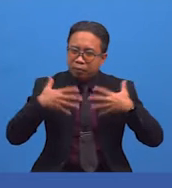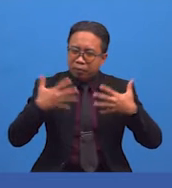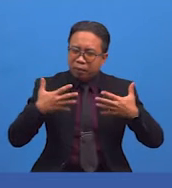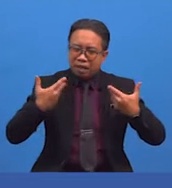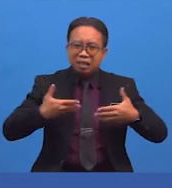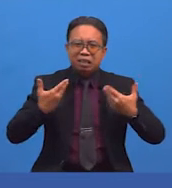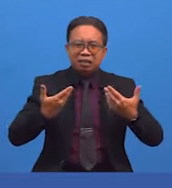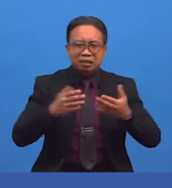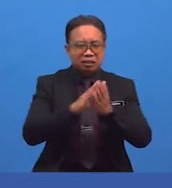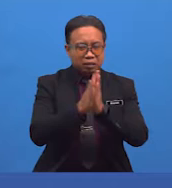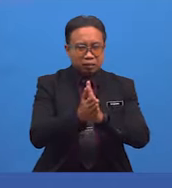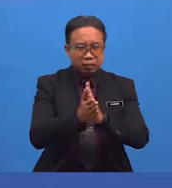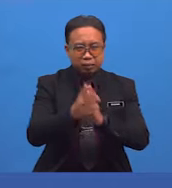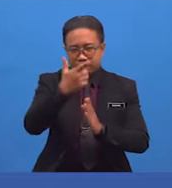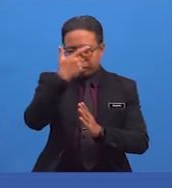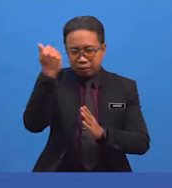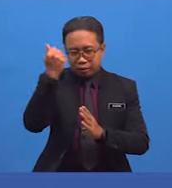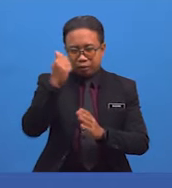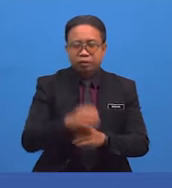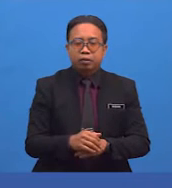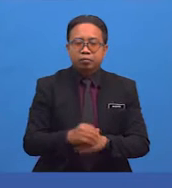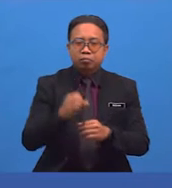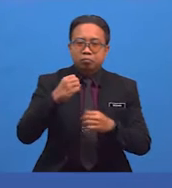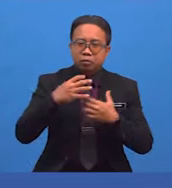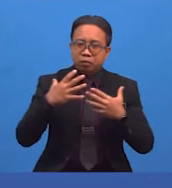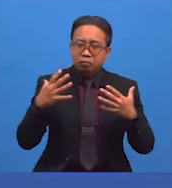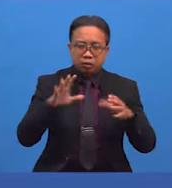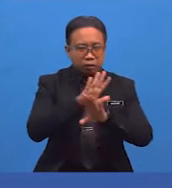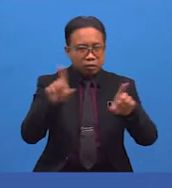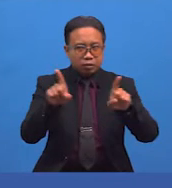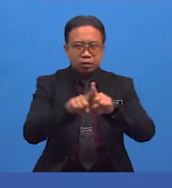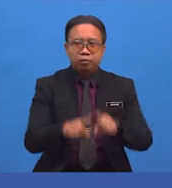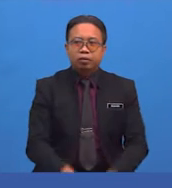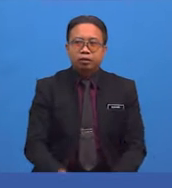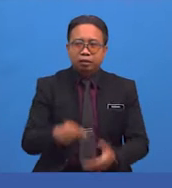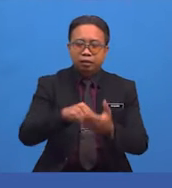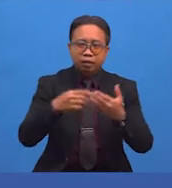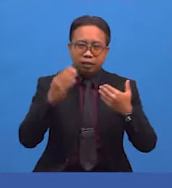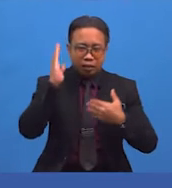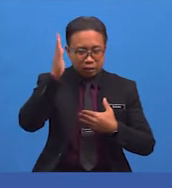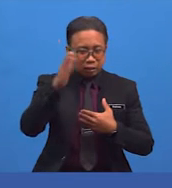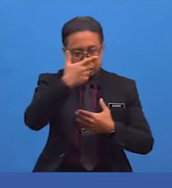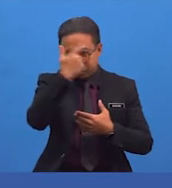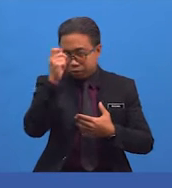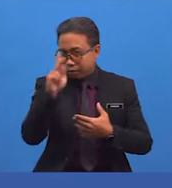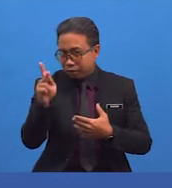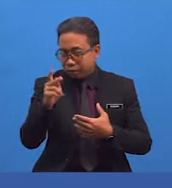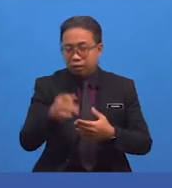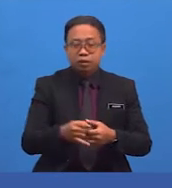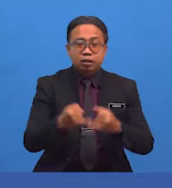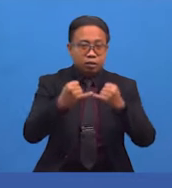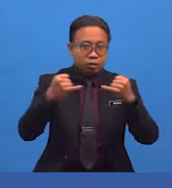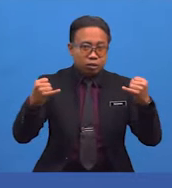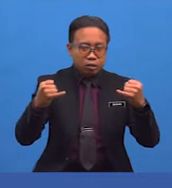duri logam menyebabkan pengembangan yang tidak sekata. Ini akan menyebabkan jalur